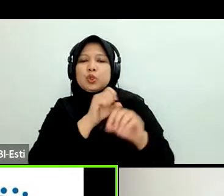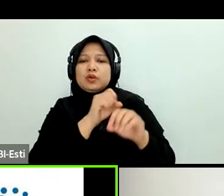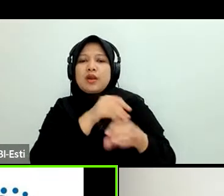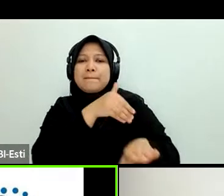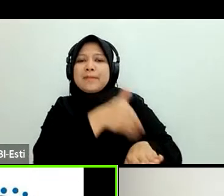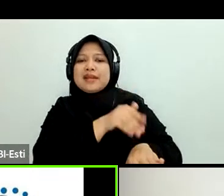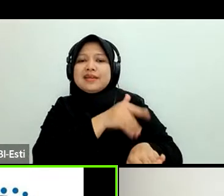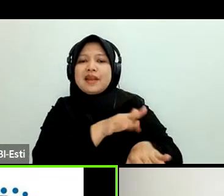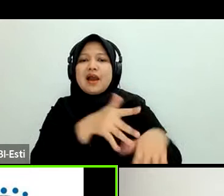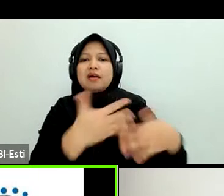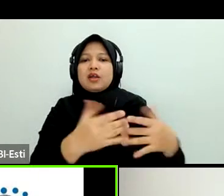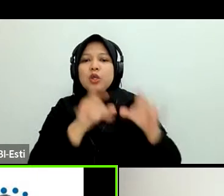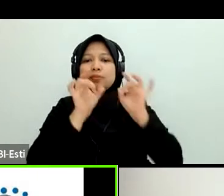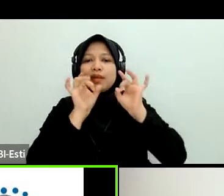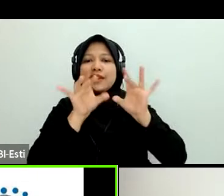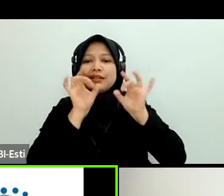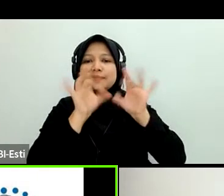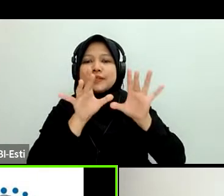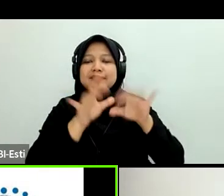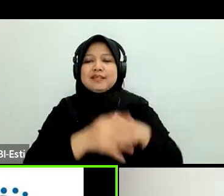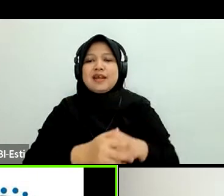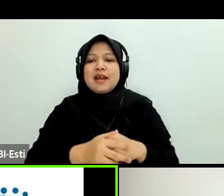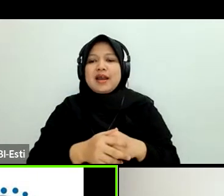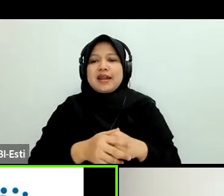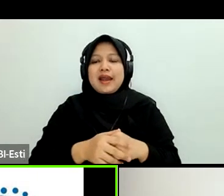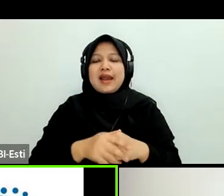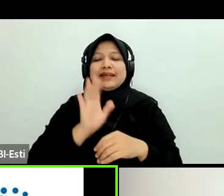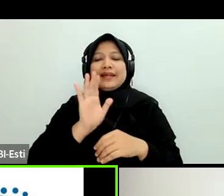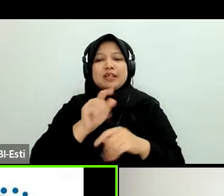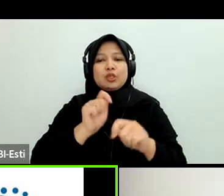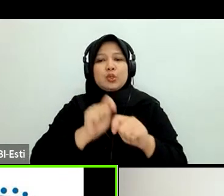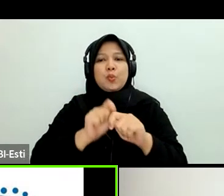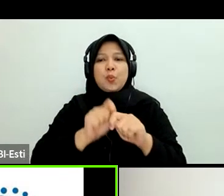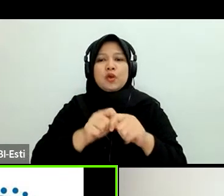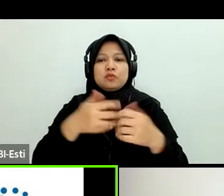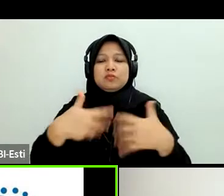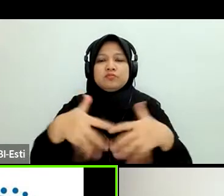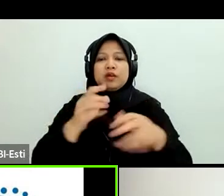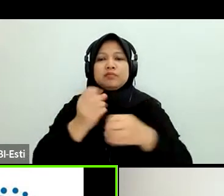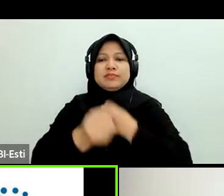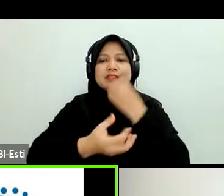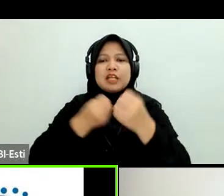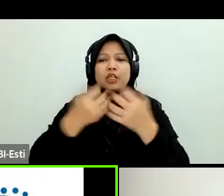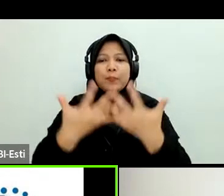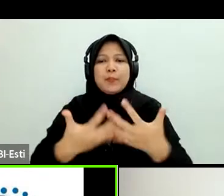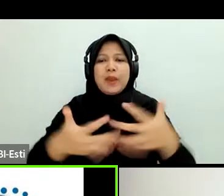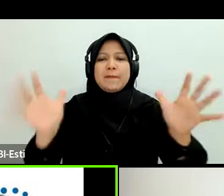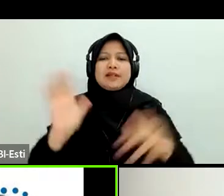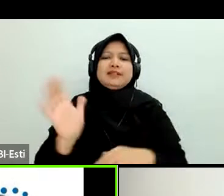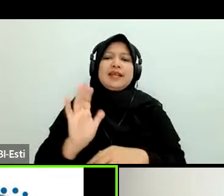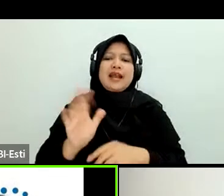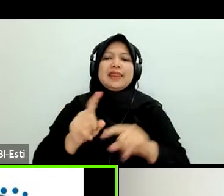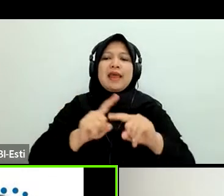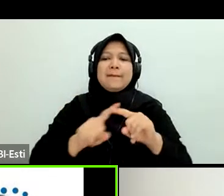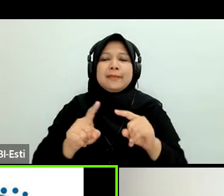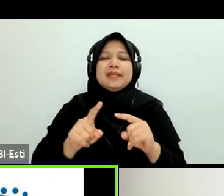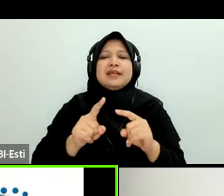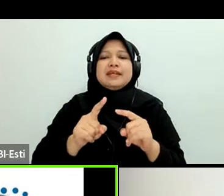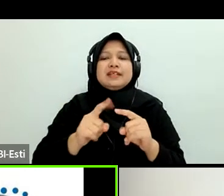masukkan Jangan dibiarkan bebas sedapat mungkin maknanya itu tidak ambigu seperti yang beberapa